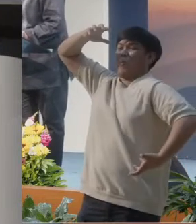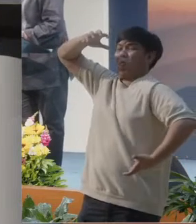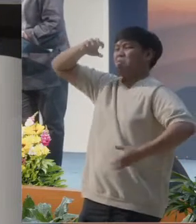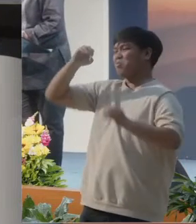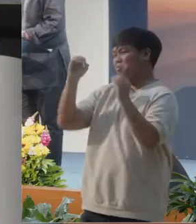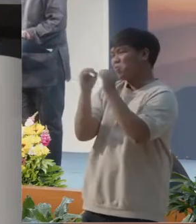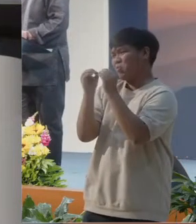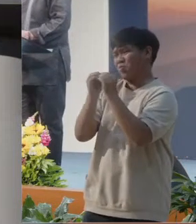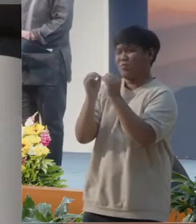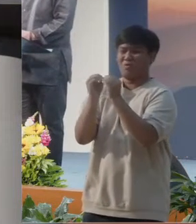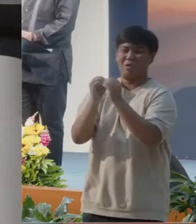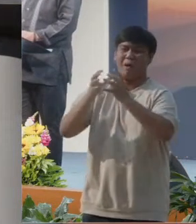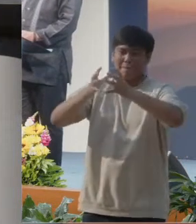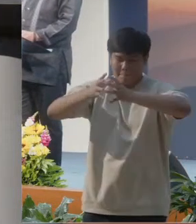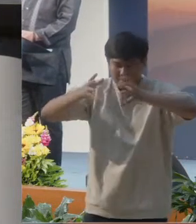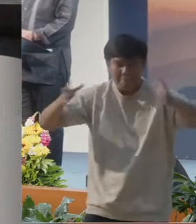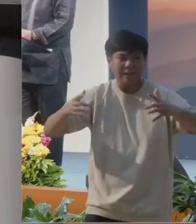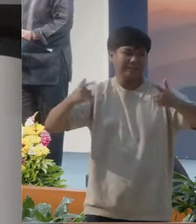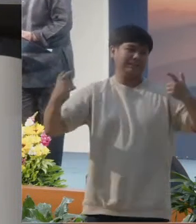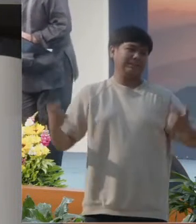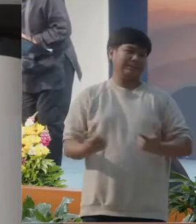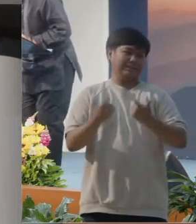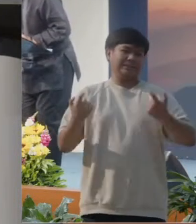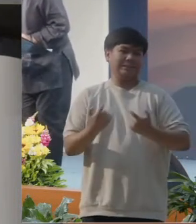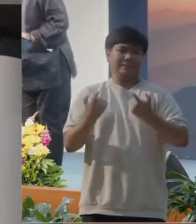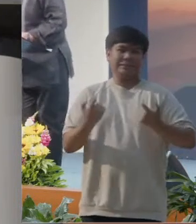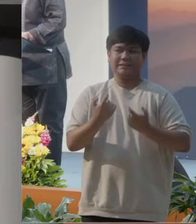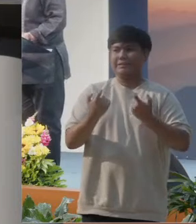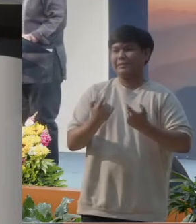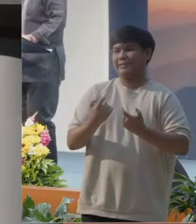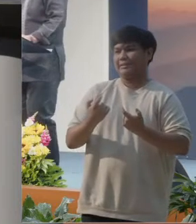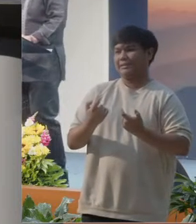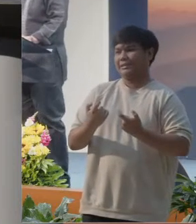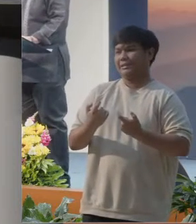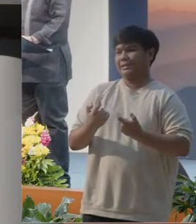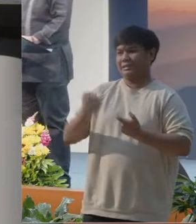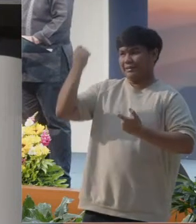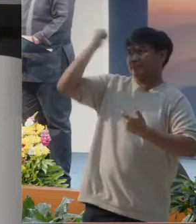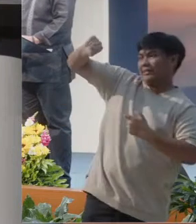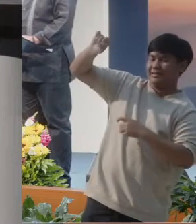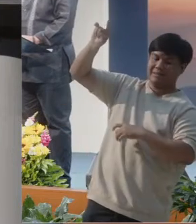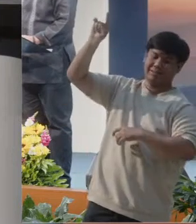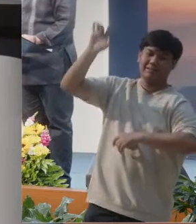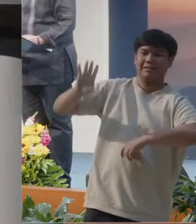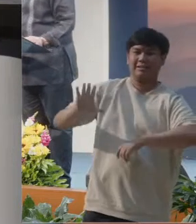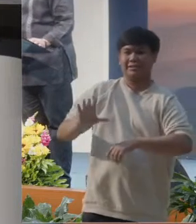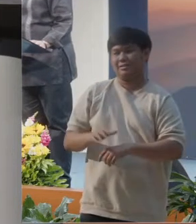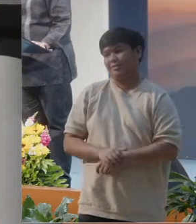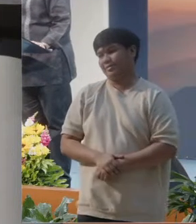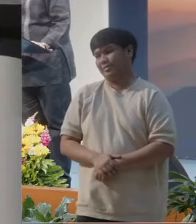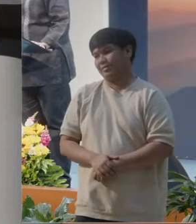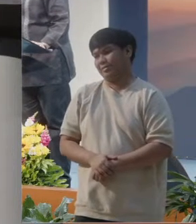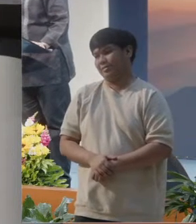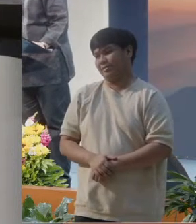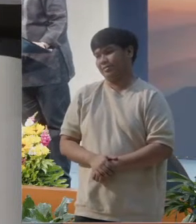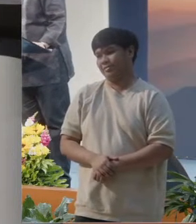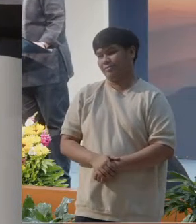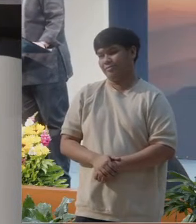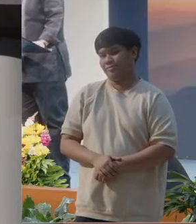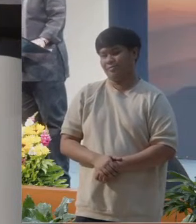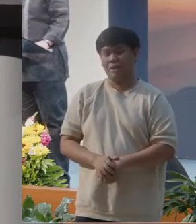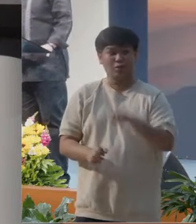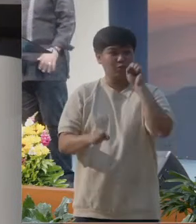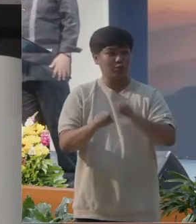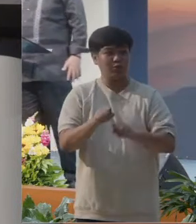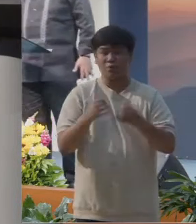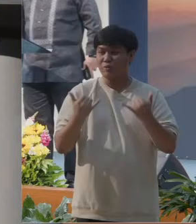Napakalaking kasalanan, napakalaking pagsuway ni Akan ang kanyang ginawa.